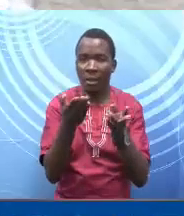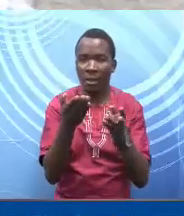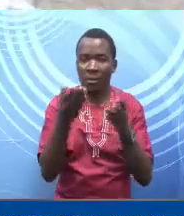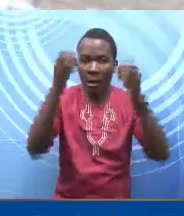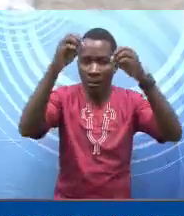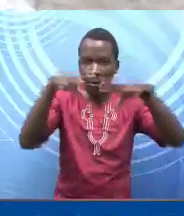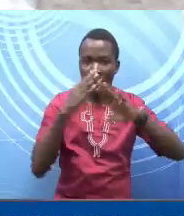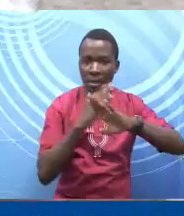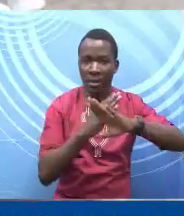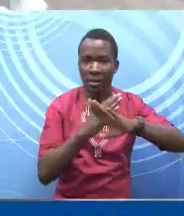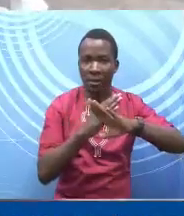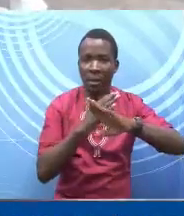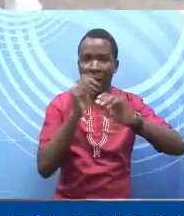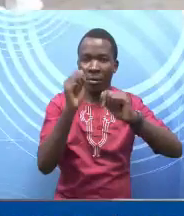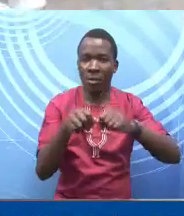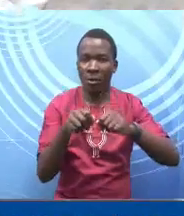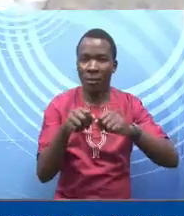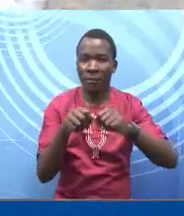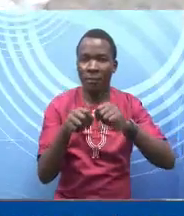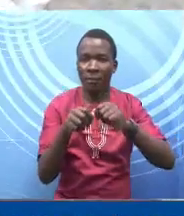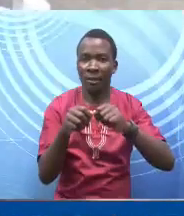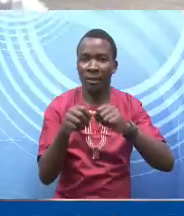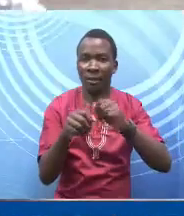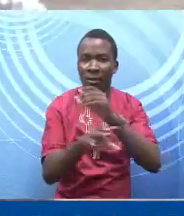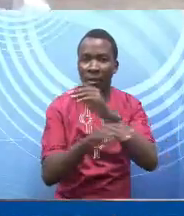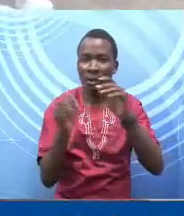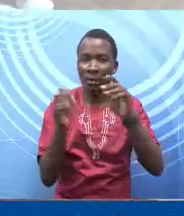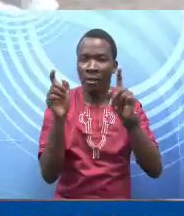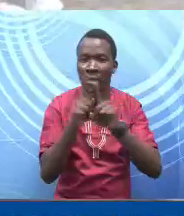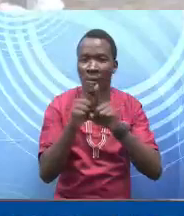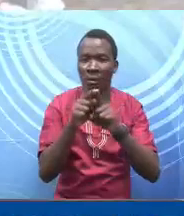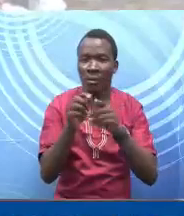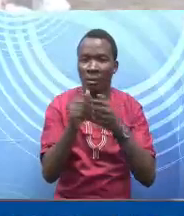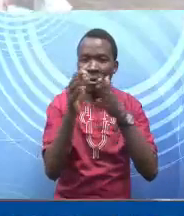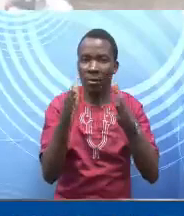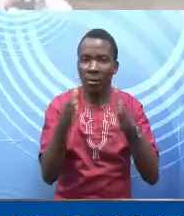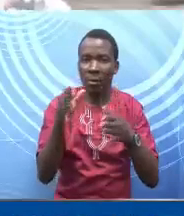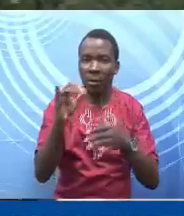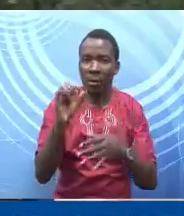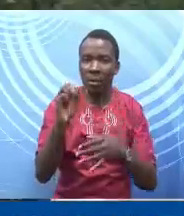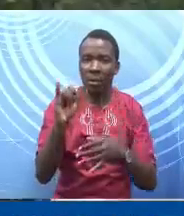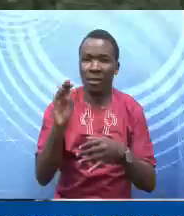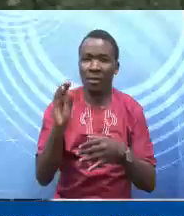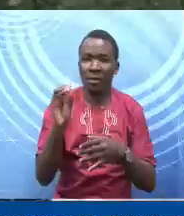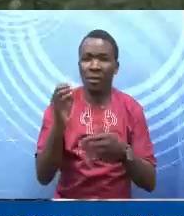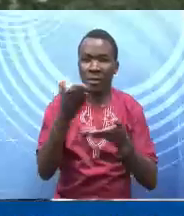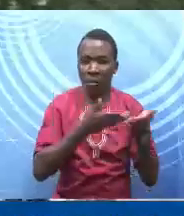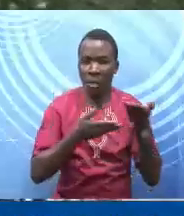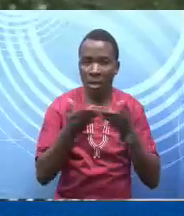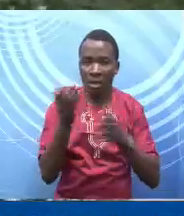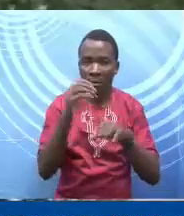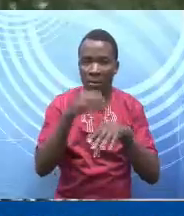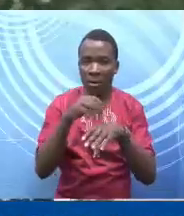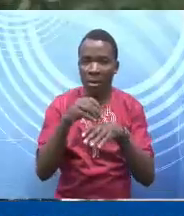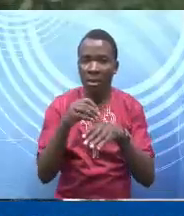manywa hirindwa ko byaza gutwarwa nk'uko bamutwara sibo twaganiriye bagiye babigarukaho. Bakira ibiryo by'abaturage